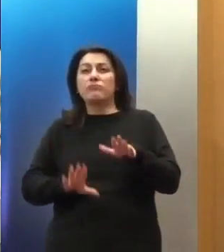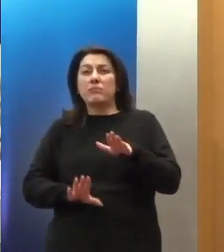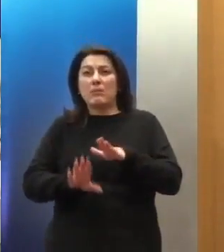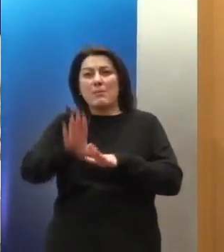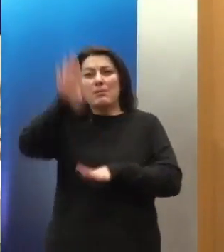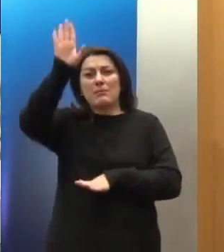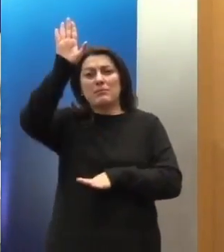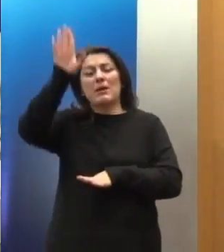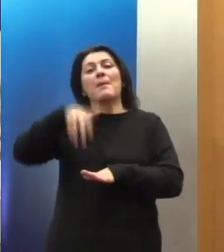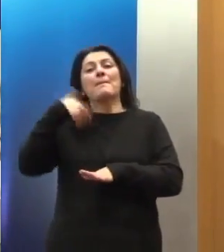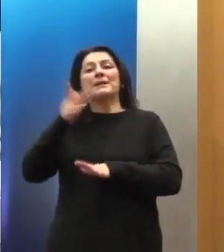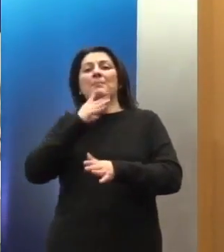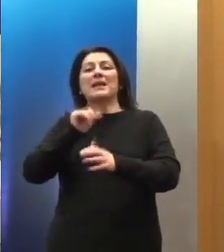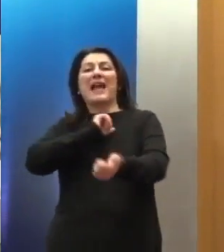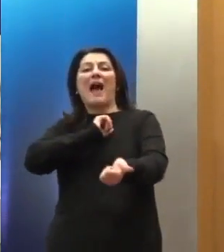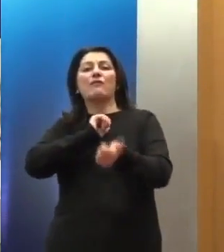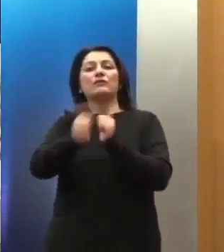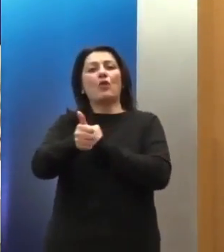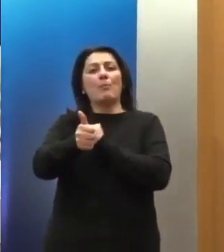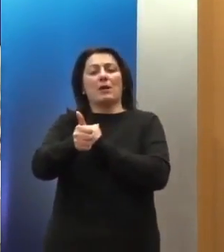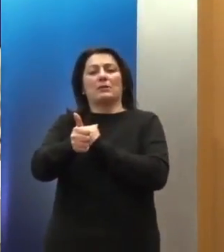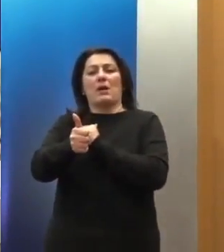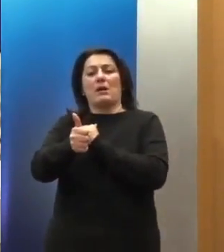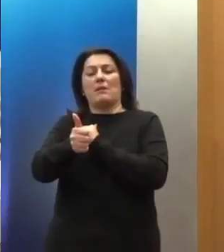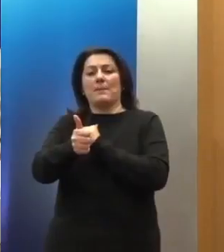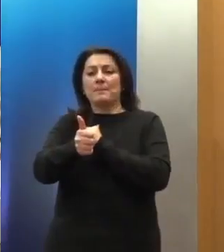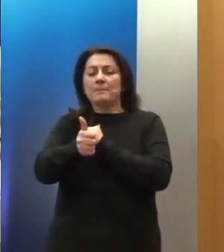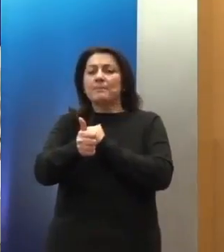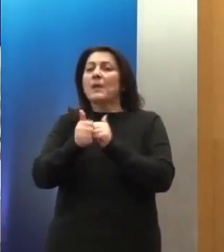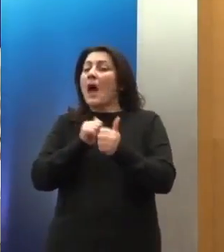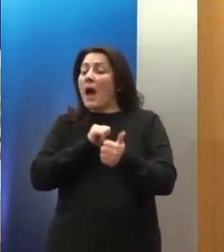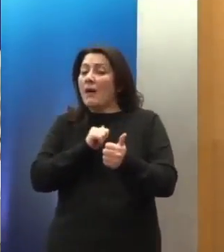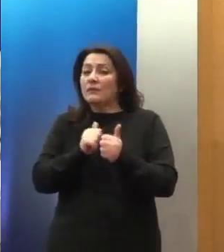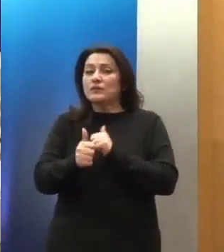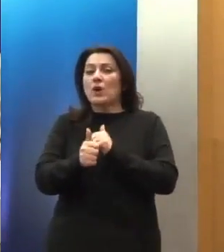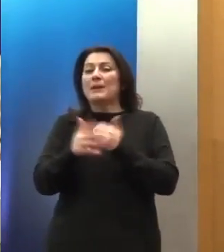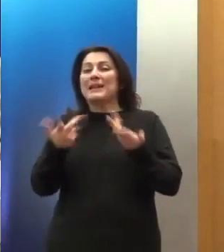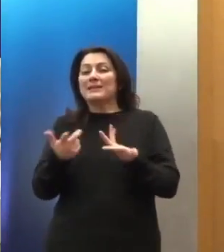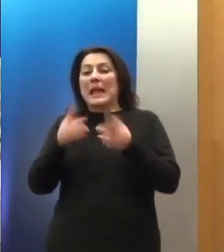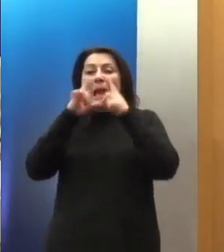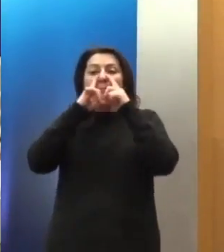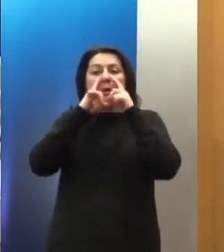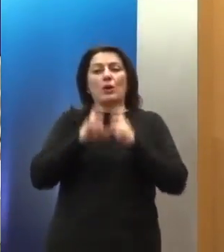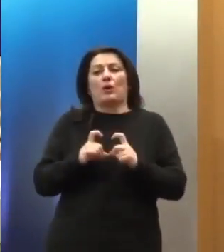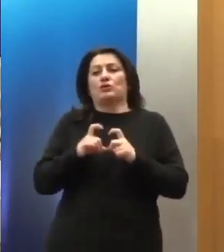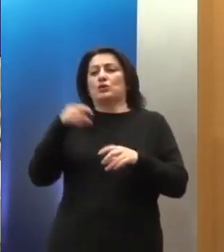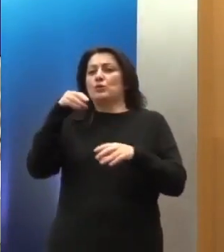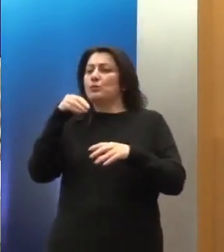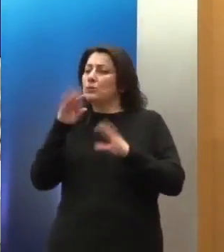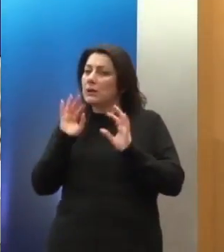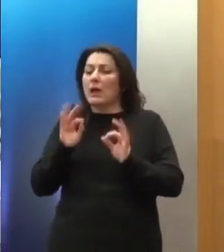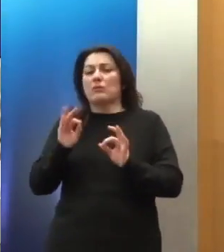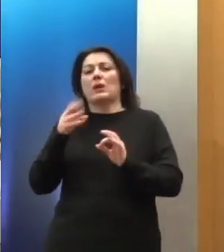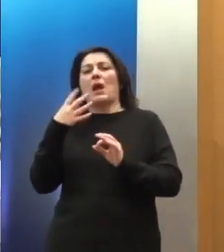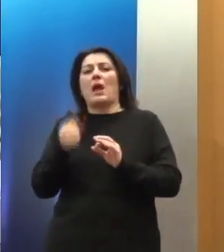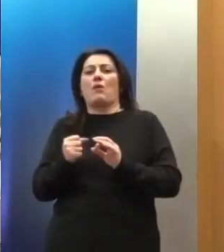σειρά αυτόματα σχεδόν, μία σειρά από υποχρεώσεις που έχουν τα κράτη-μέλη για